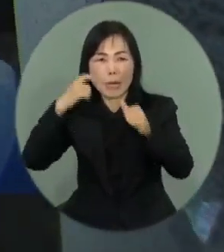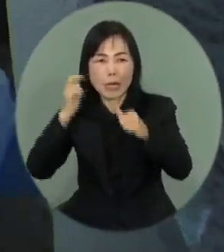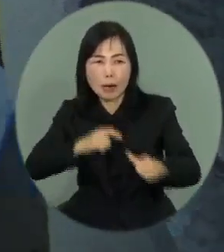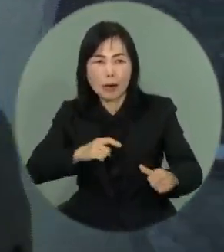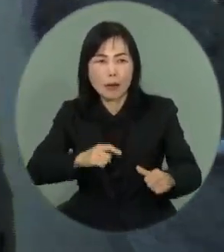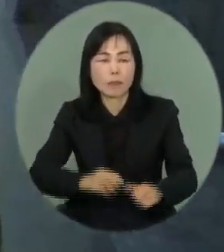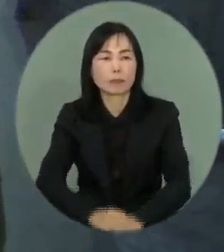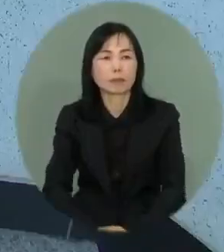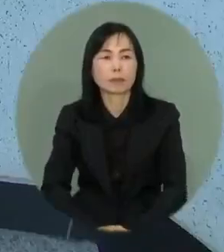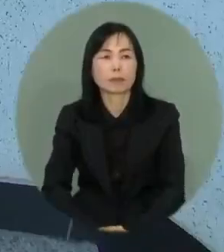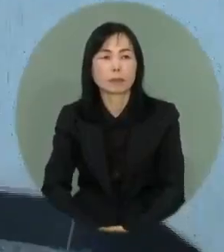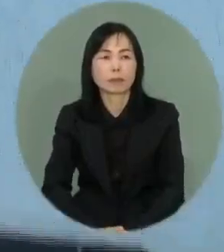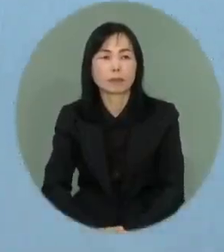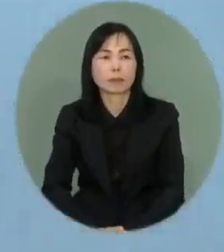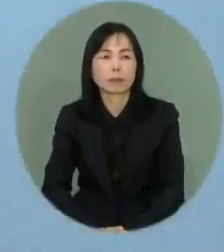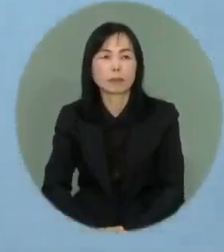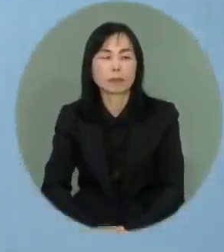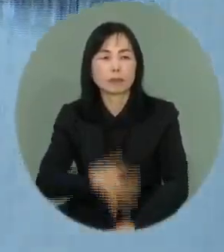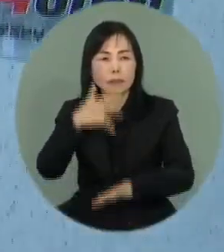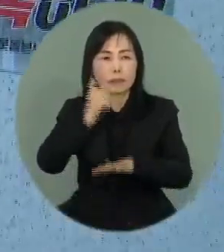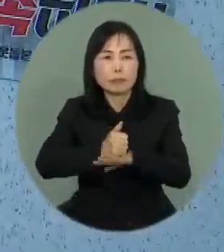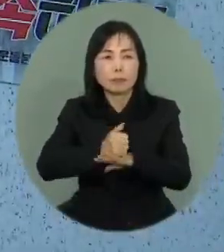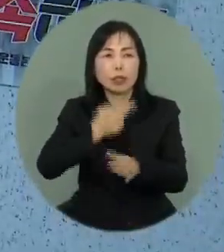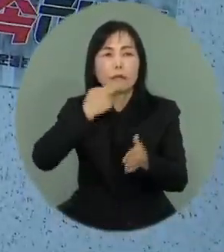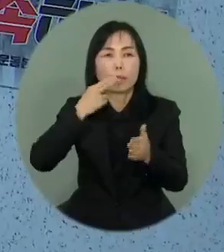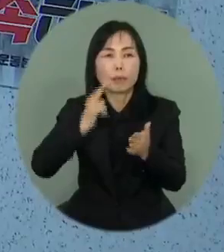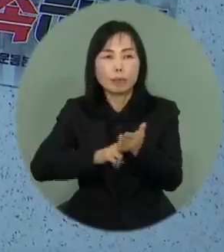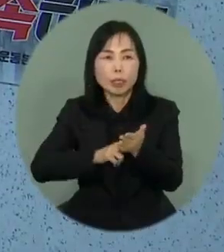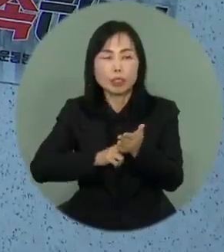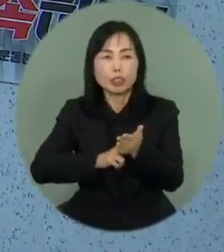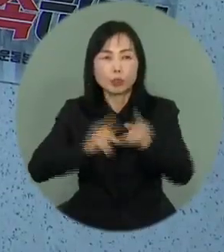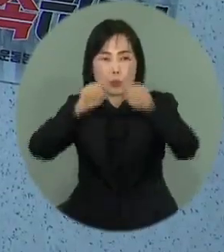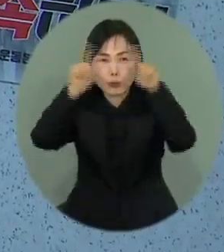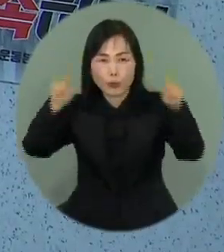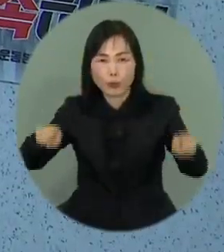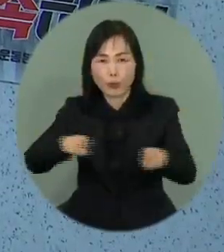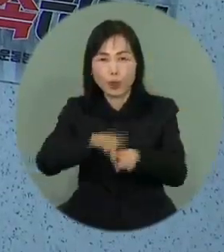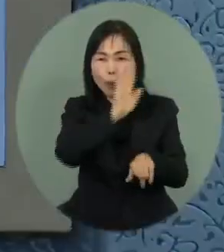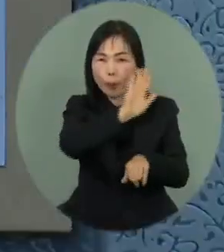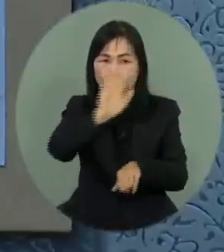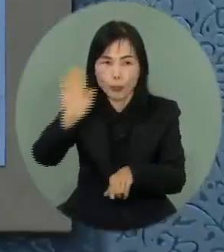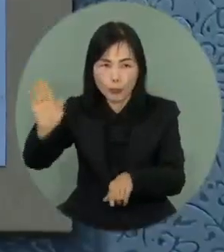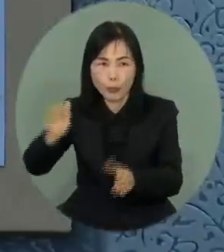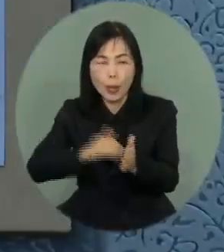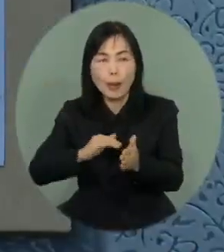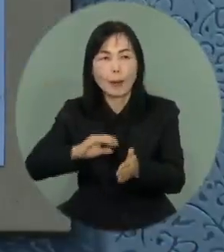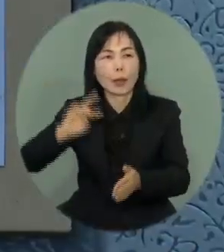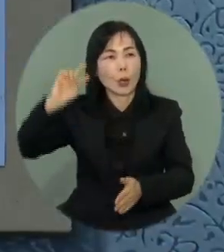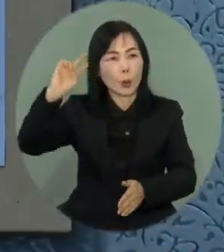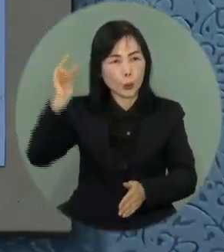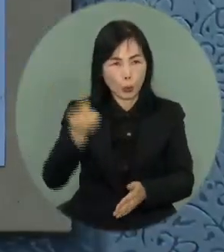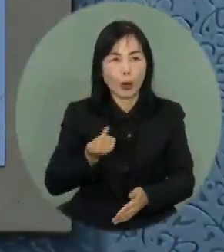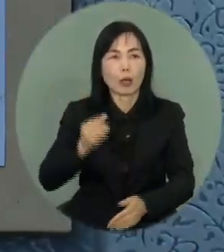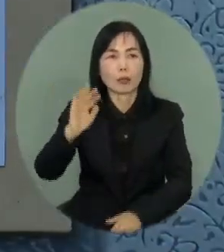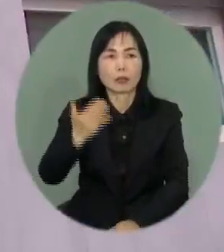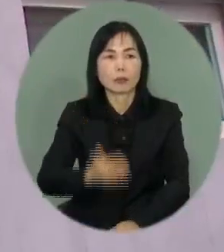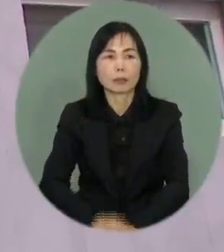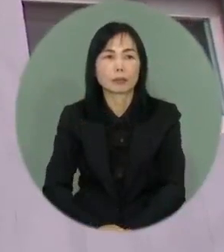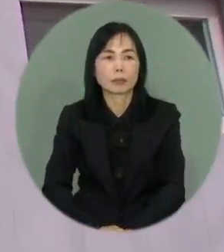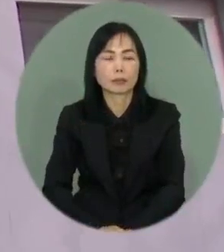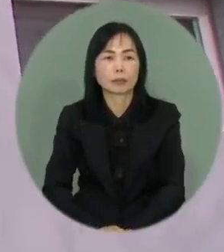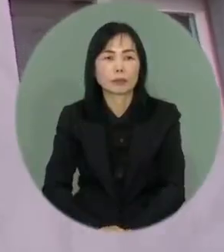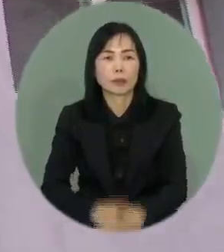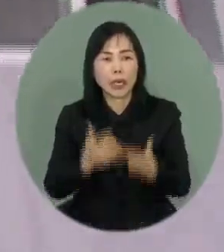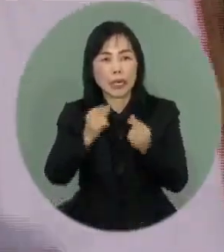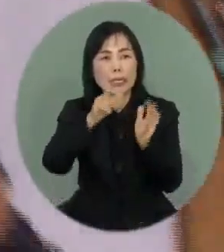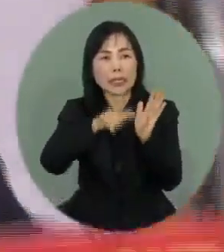사퇴해라! 결국 항의 서한과 전단지를 출입문과 복도에 붙인 채 발길을 돌려야 했습니다.